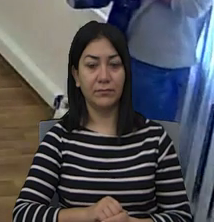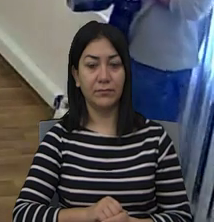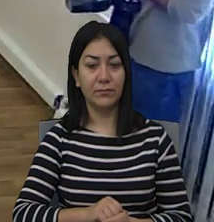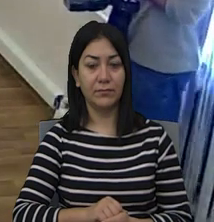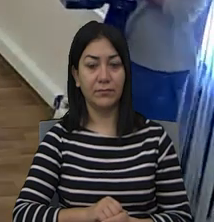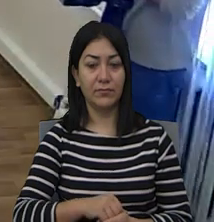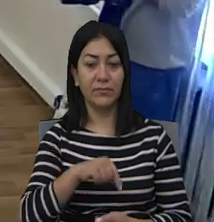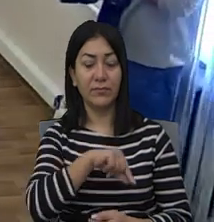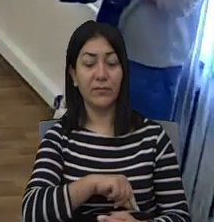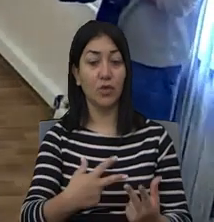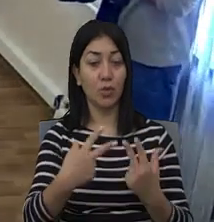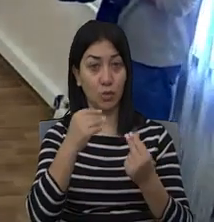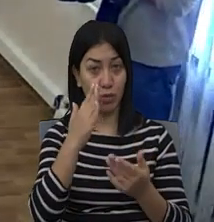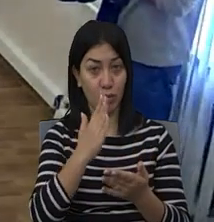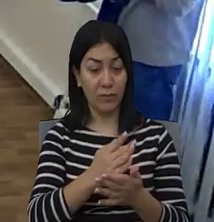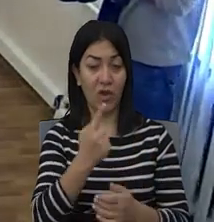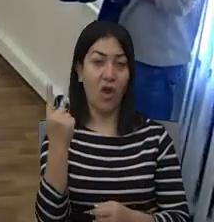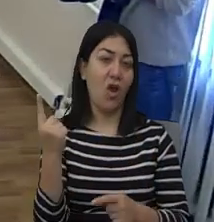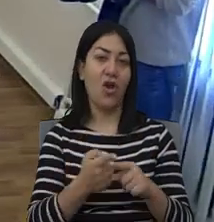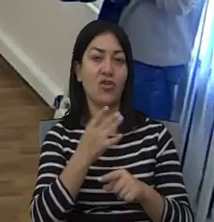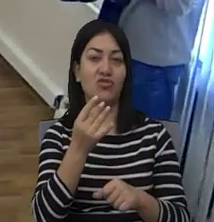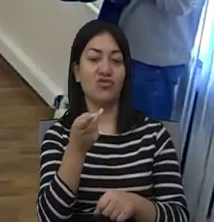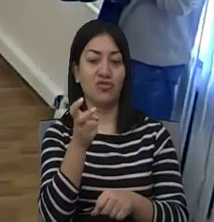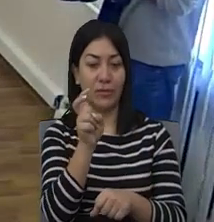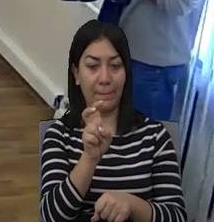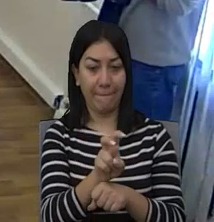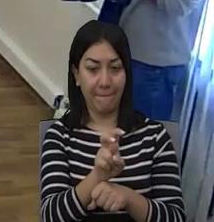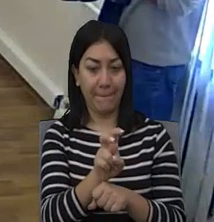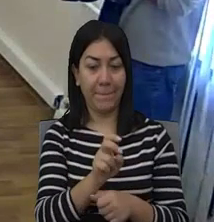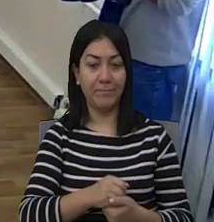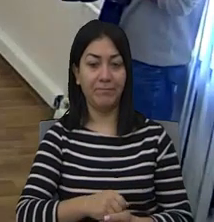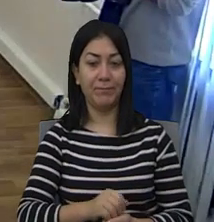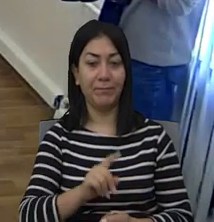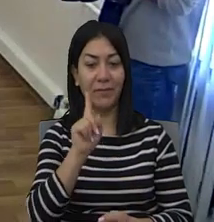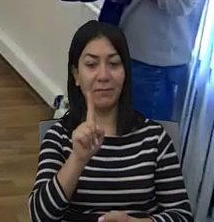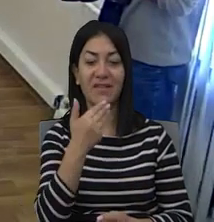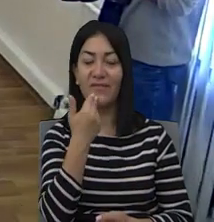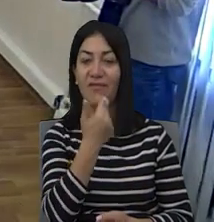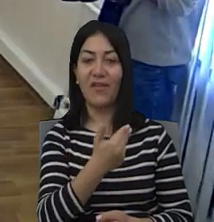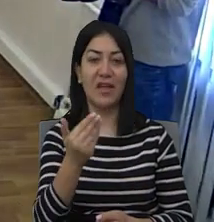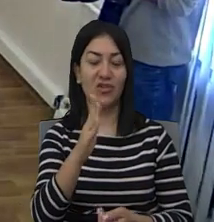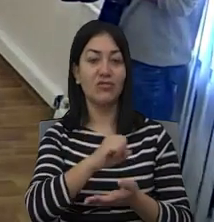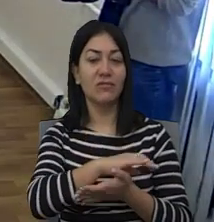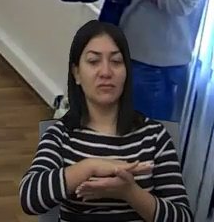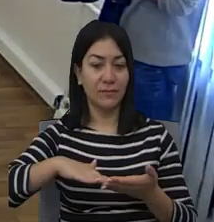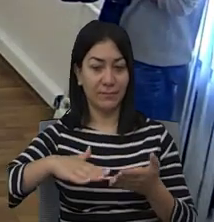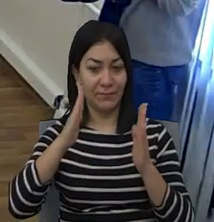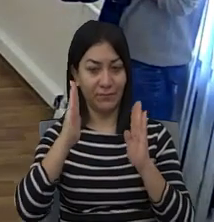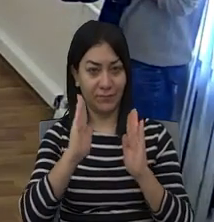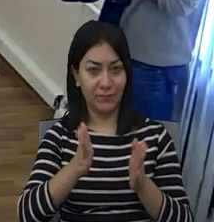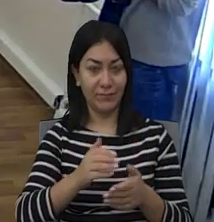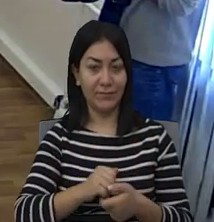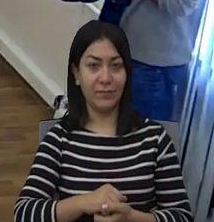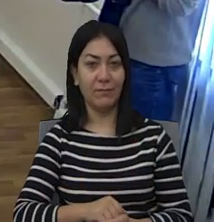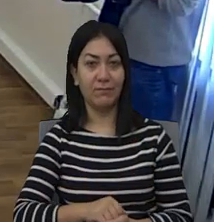Հույսով եմ, որ սա առաջին այցելությունն է, բայց վերջինը չի լինի, եւ